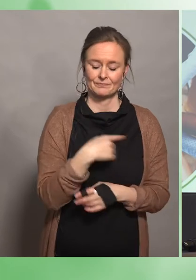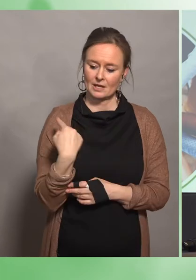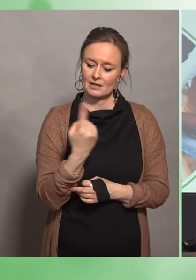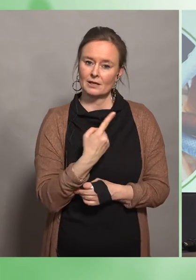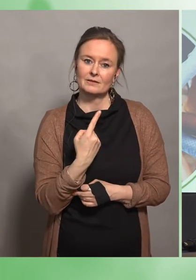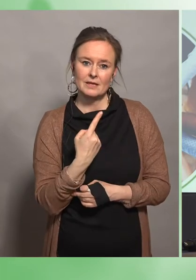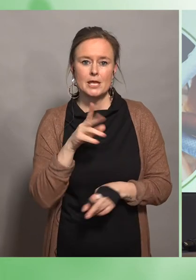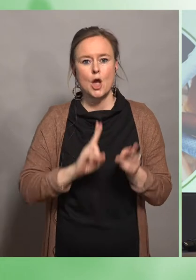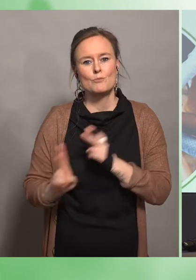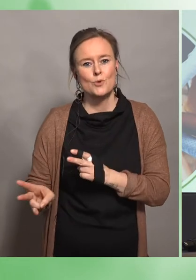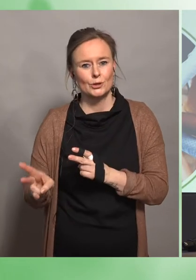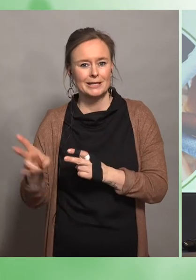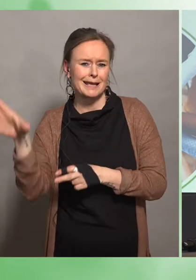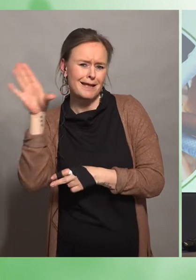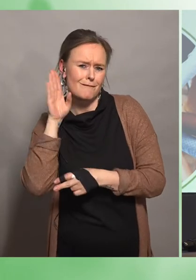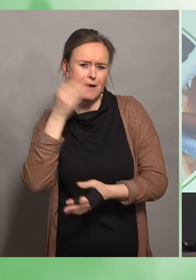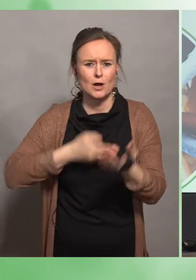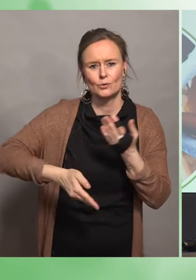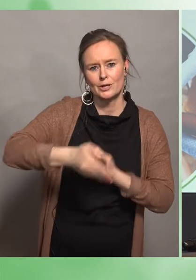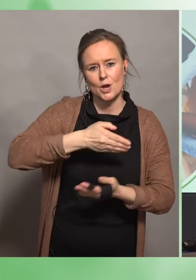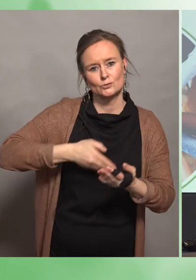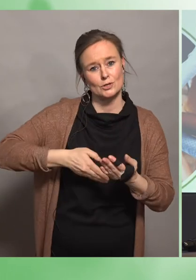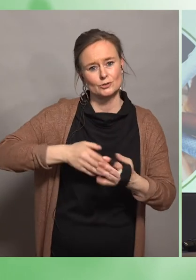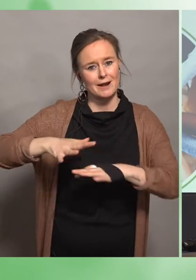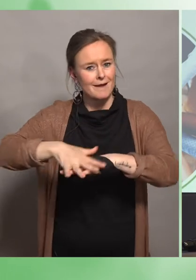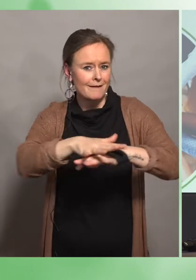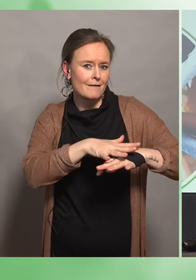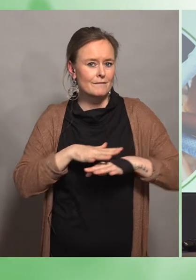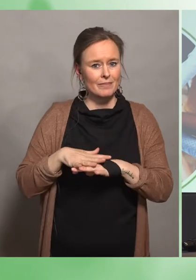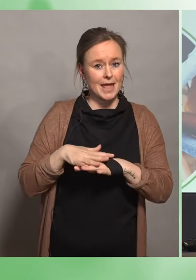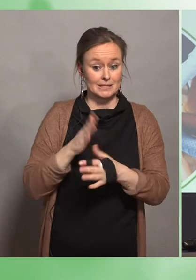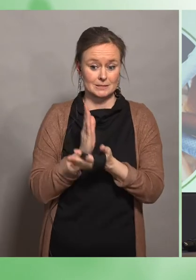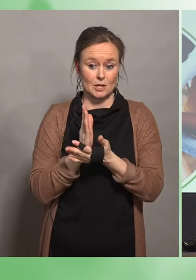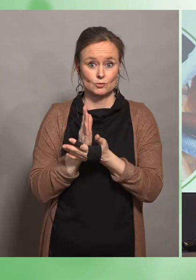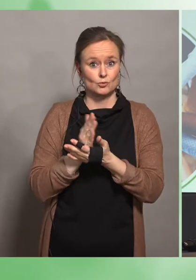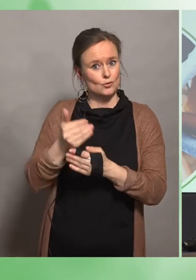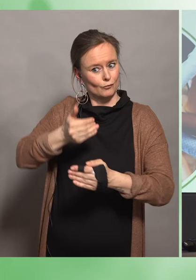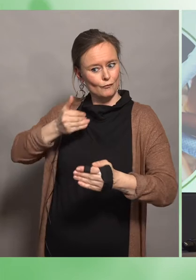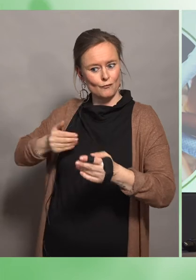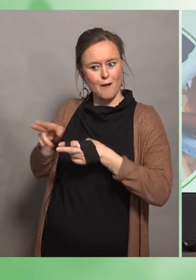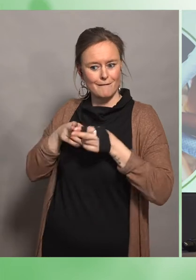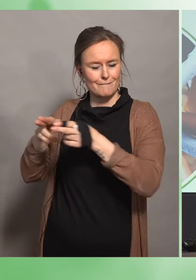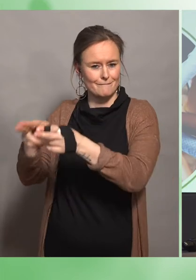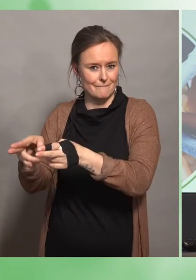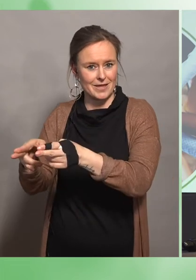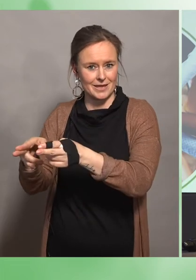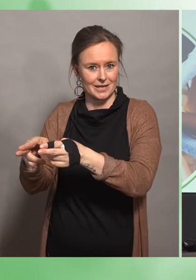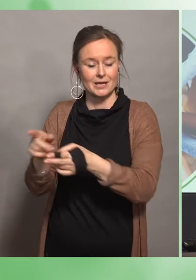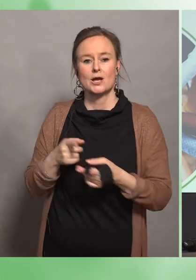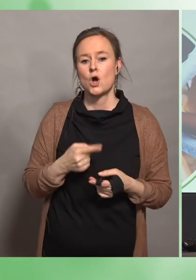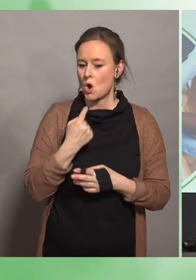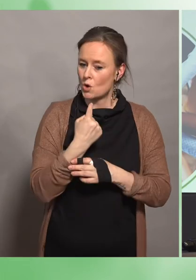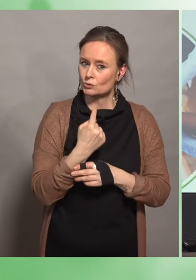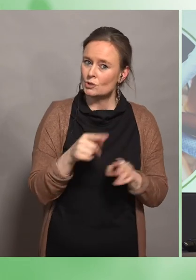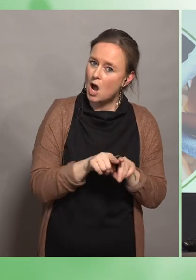Möglichkeit, Erfahrungen auszutauschen, sich zu vernetzen mit jenen, die diesen Weg schon vorausgegangen sind und die sehen, dass die Beschäftigung